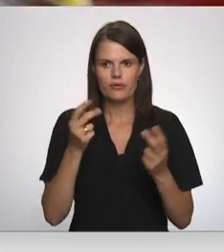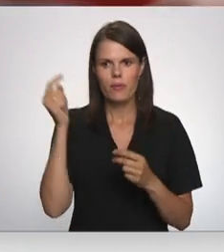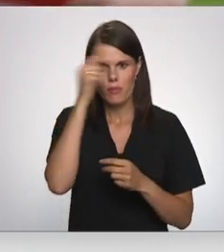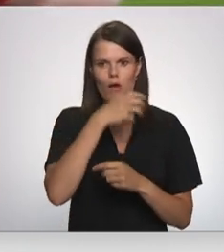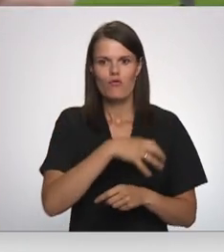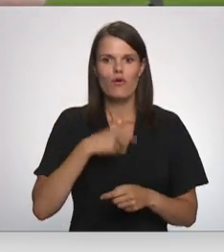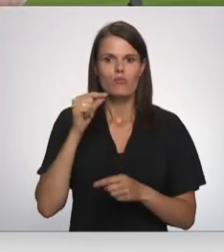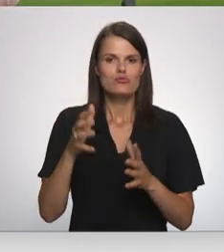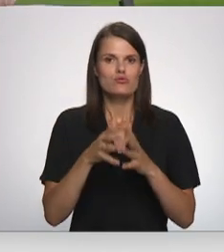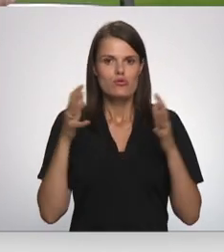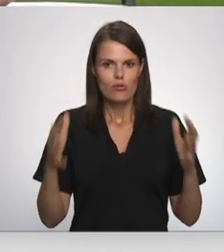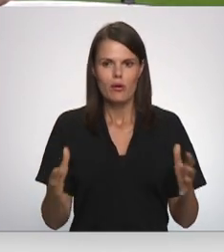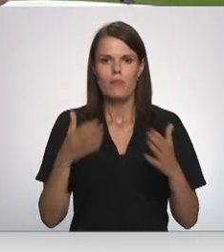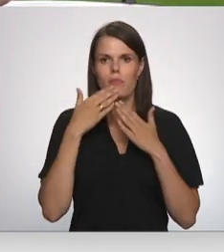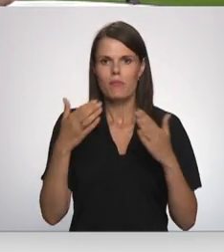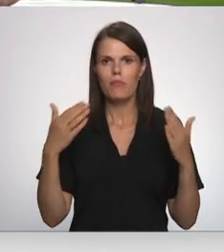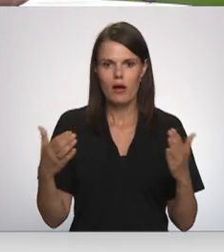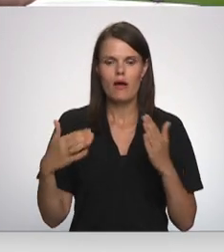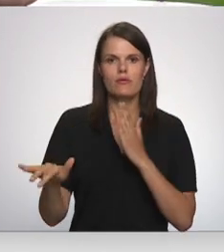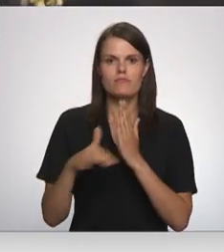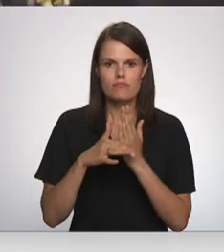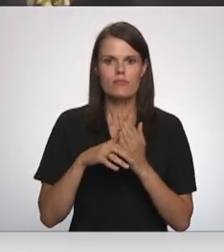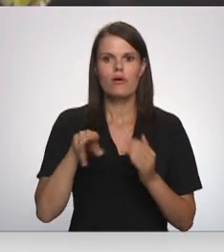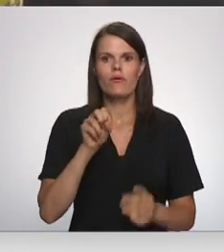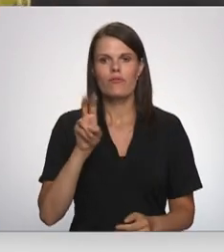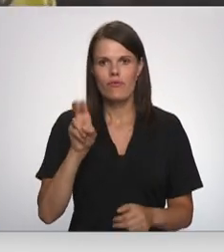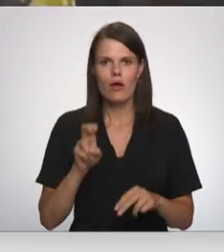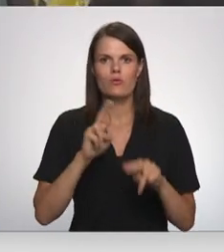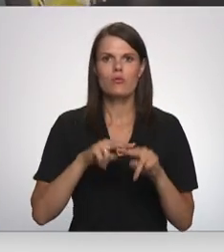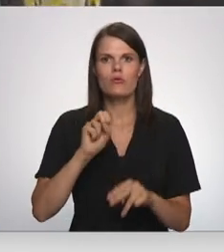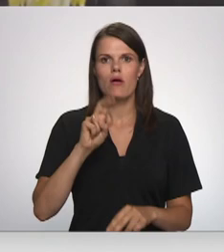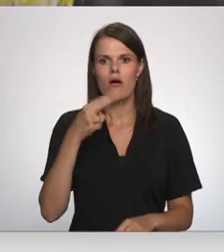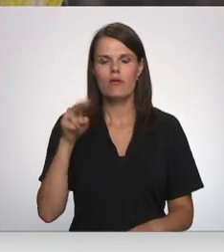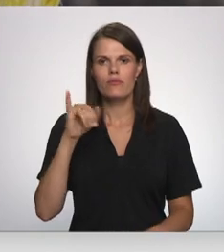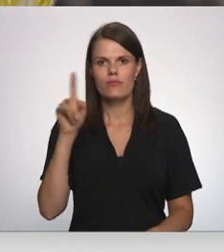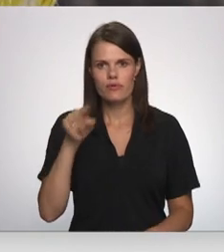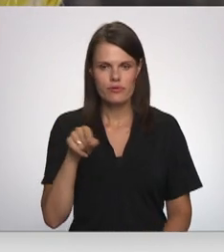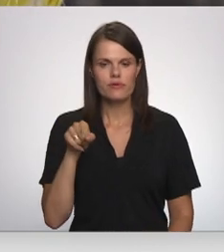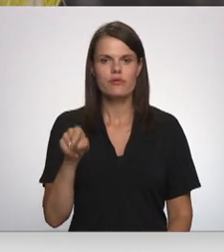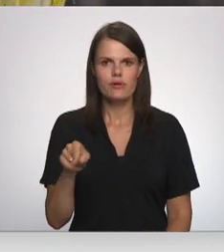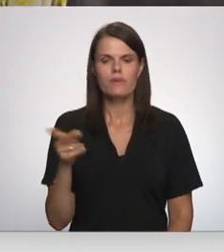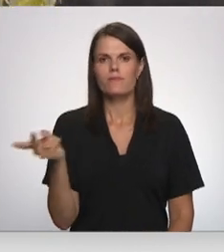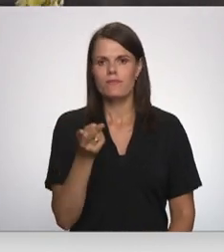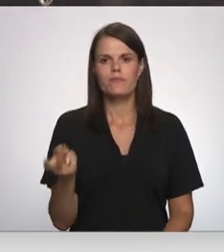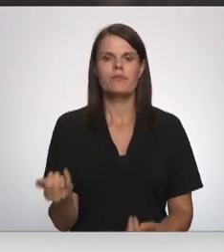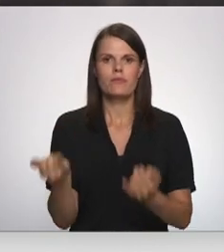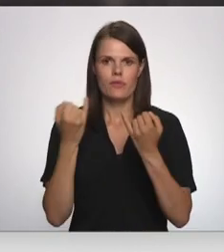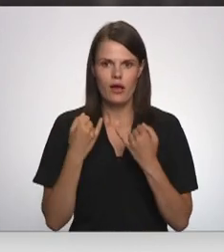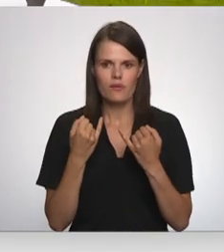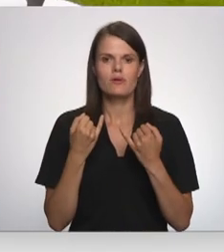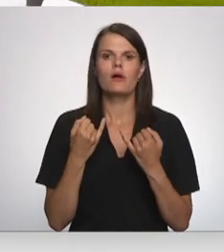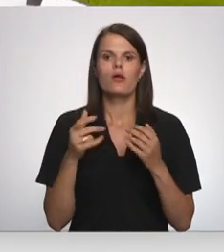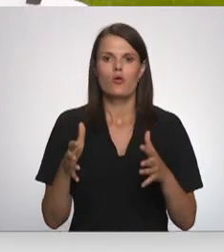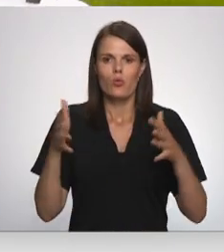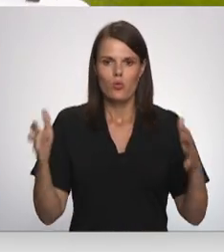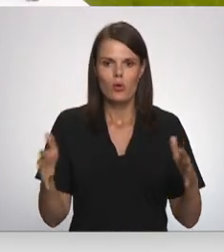Jā. Tur mums paldies no Palsmanas puses Danai un Andim, kas upeniekiem, kas mums uzdāvināja.